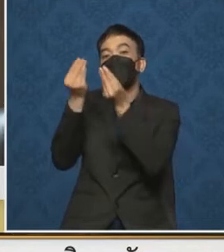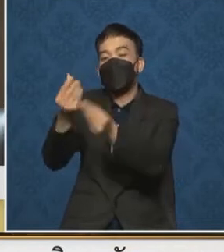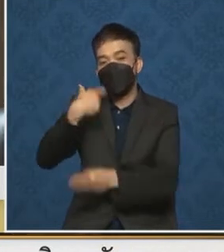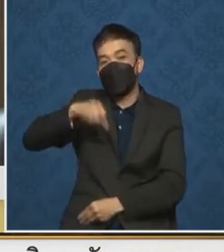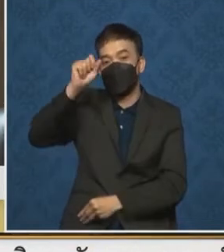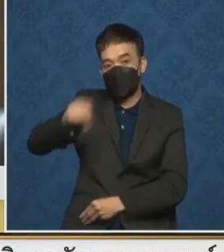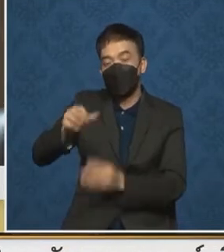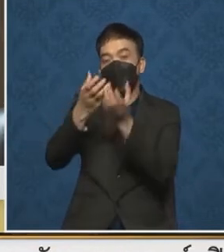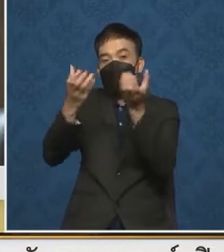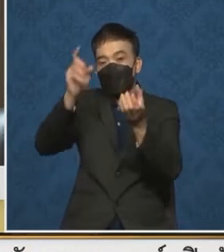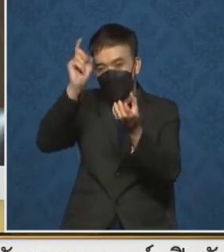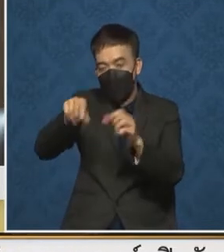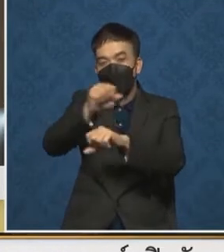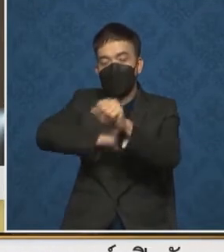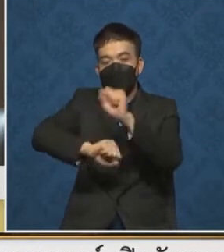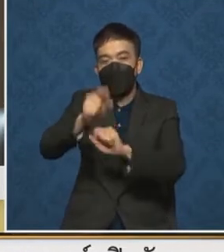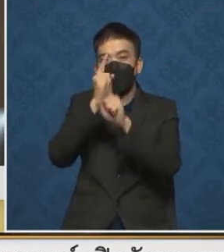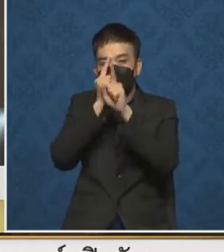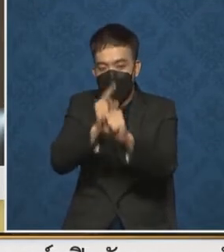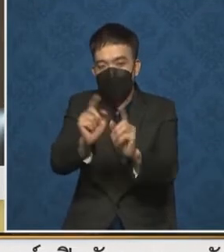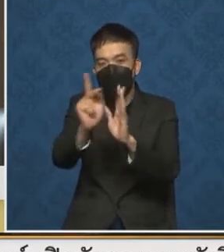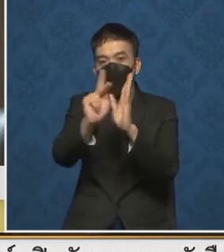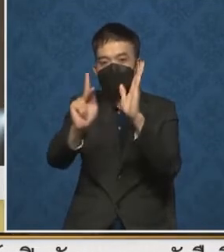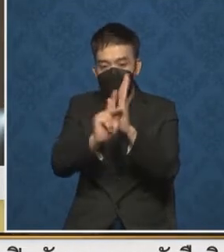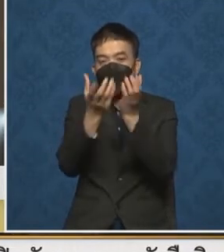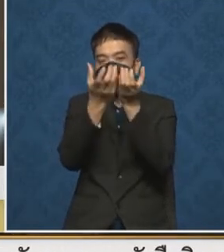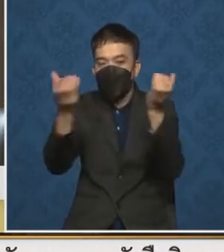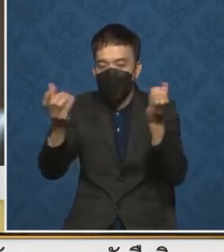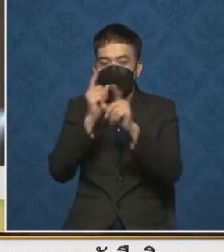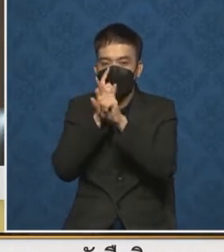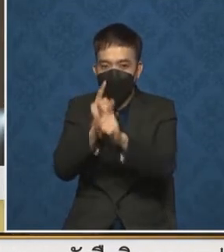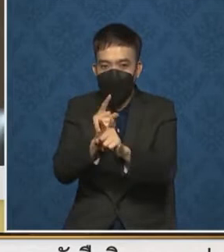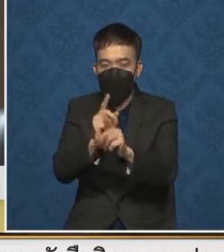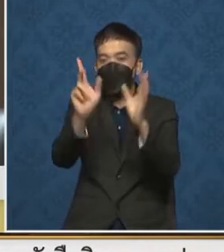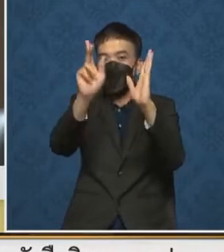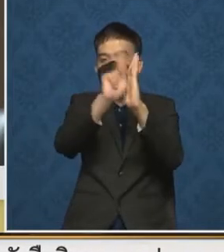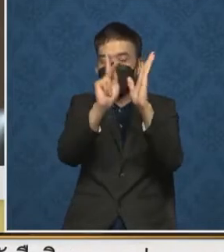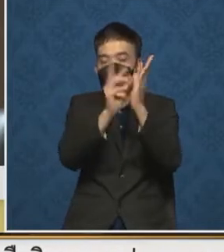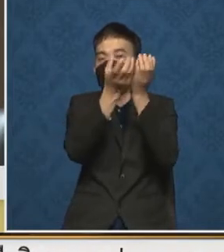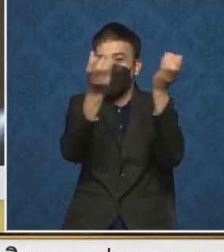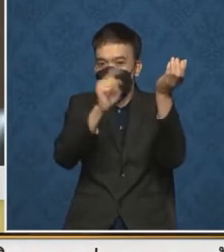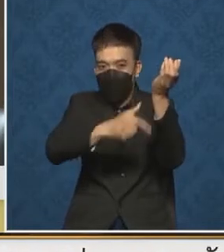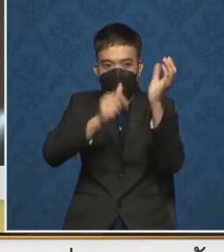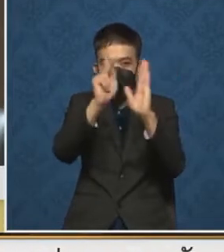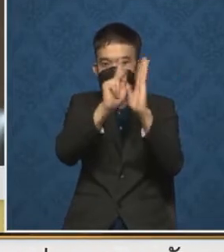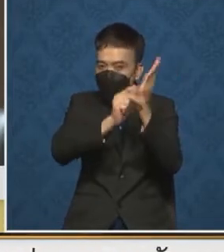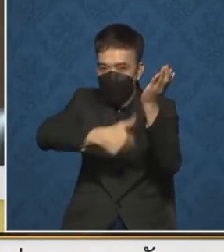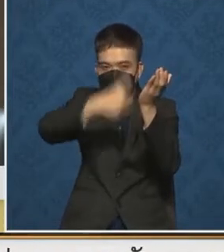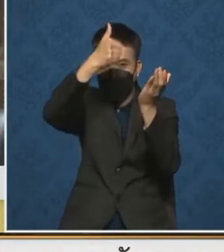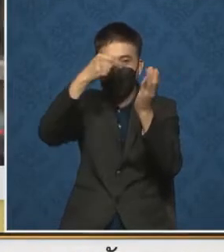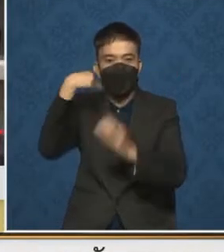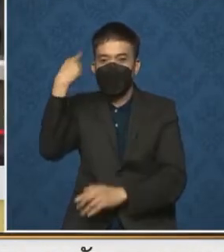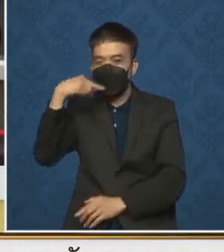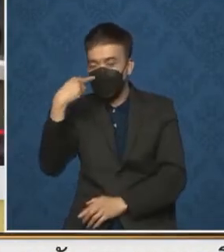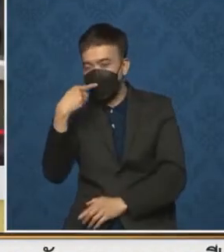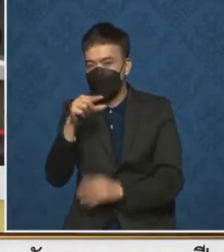ปฏิบัตตามรัฐมนูลเป็นไปตามรฐมนูลรัมนูลเป็กหมายสงสุดใครจะขัดแ้